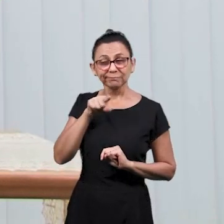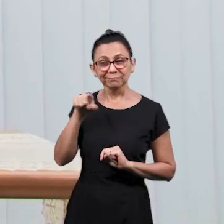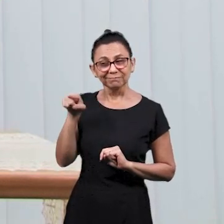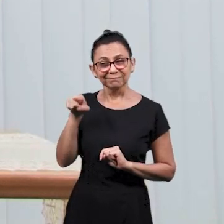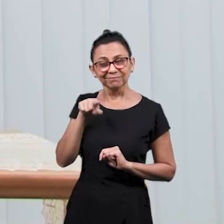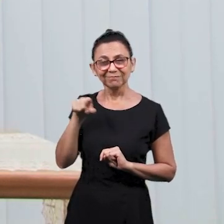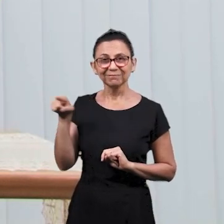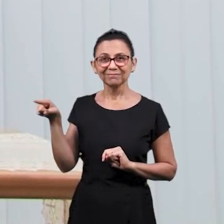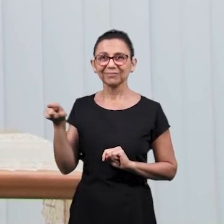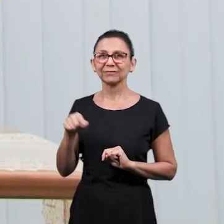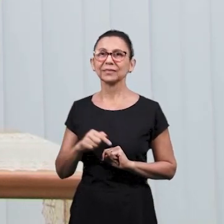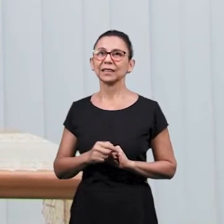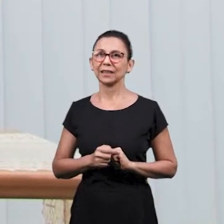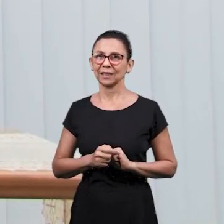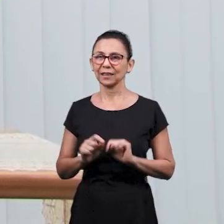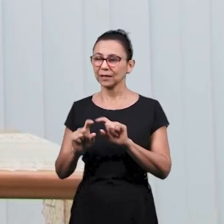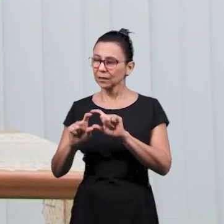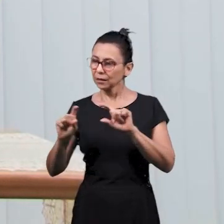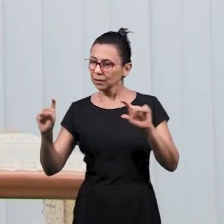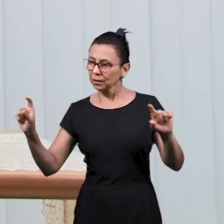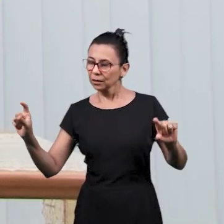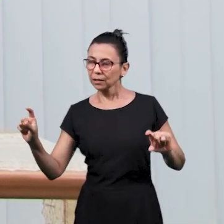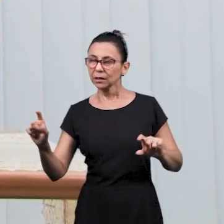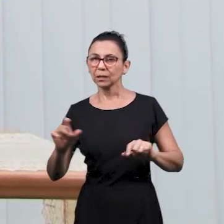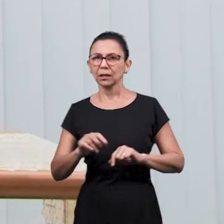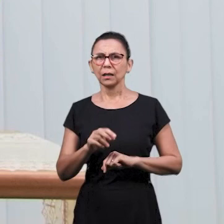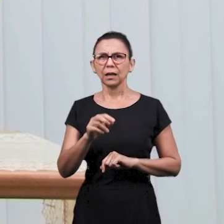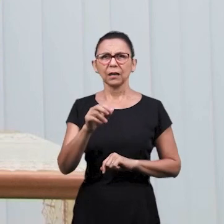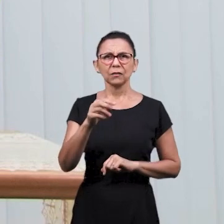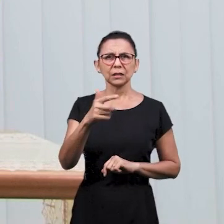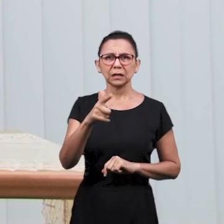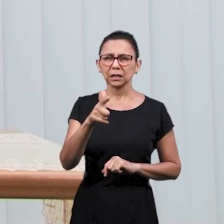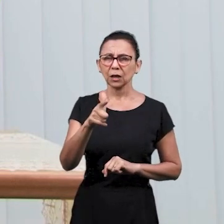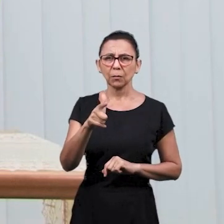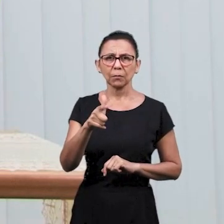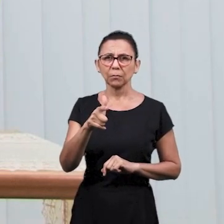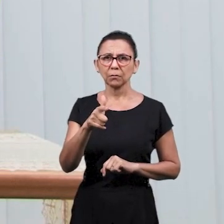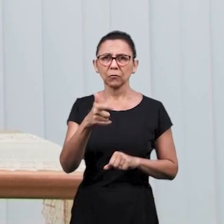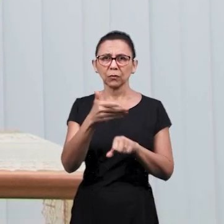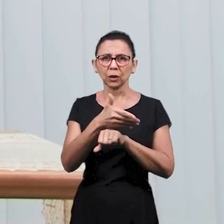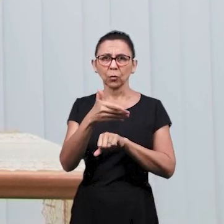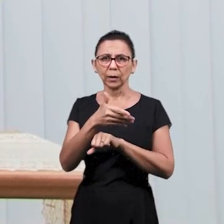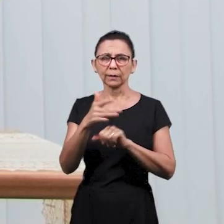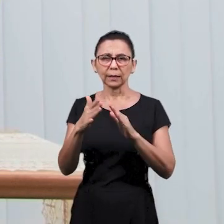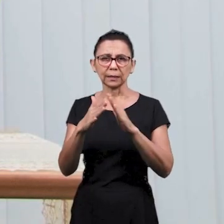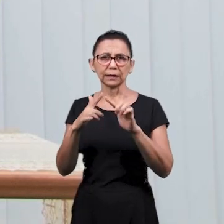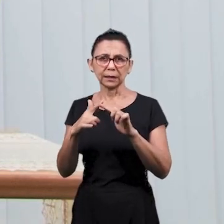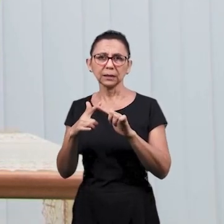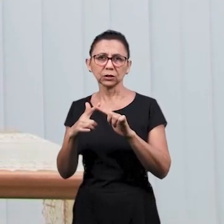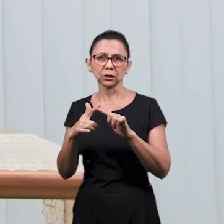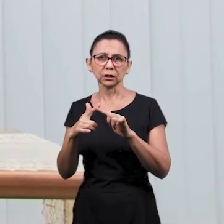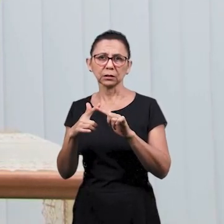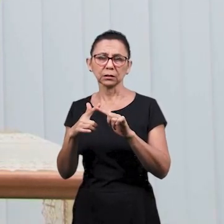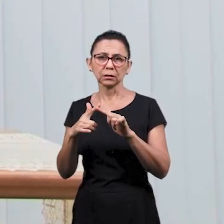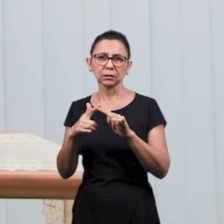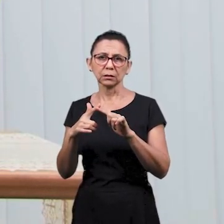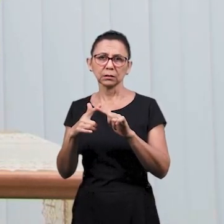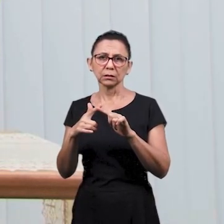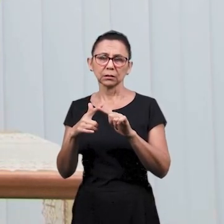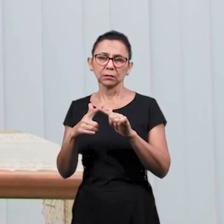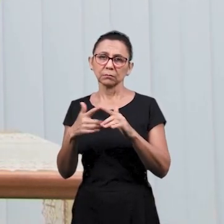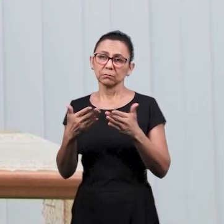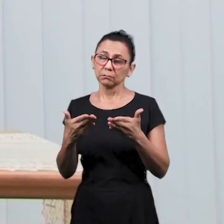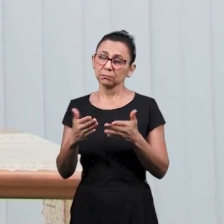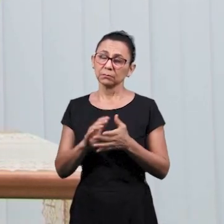бы оставить номер телефона для тех, кто живет на территории Бразилии. Вы